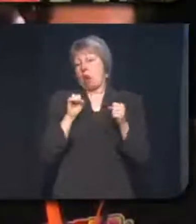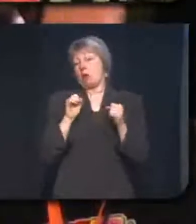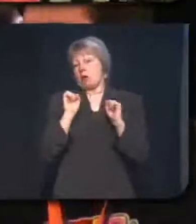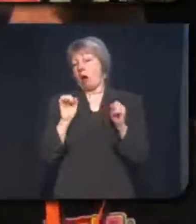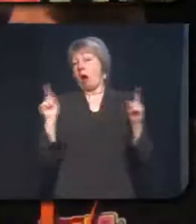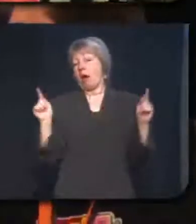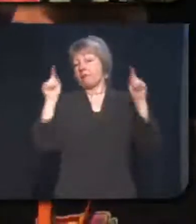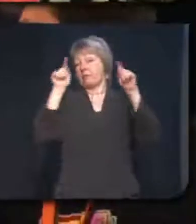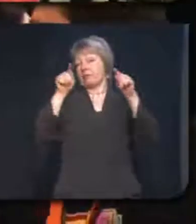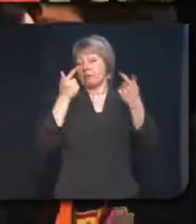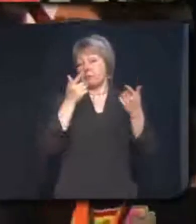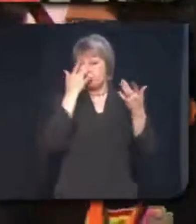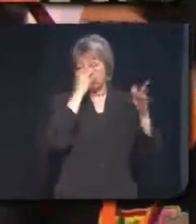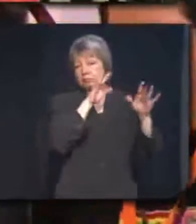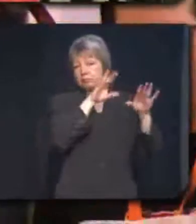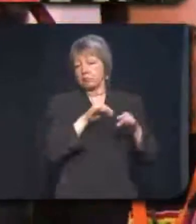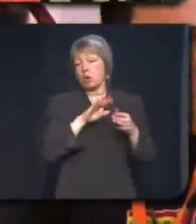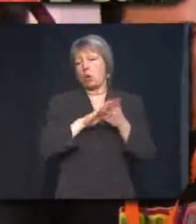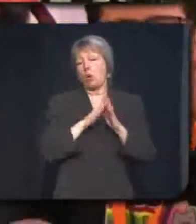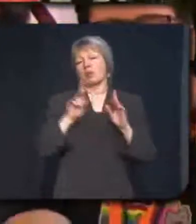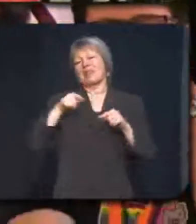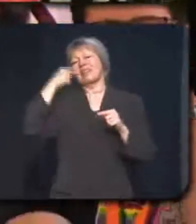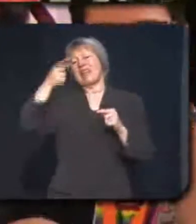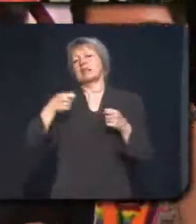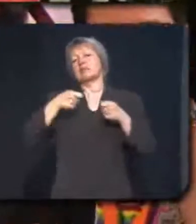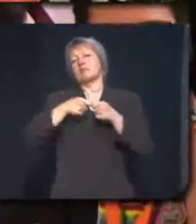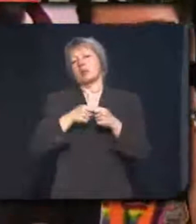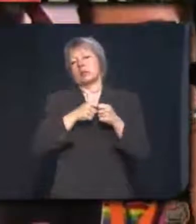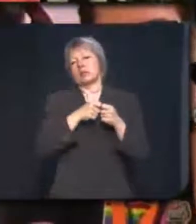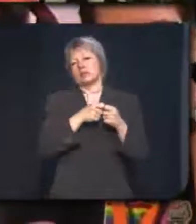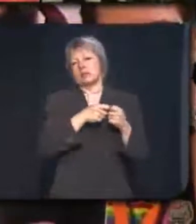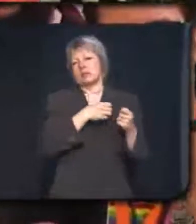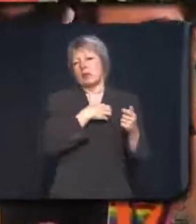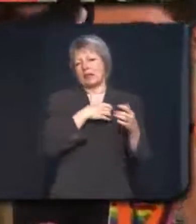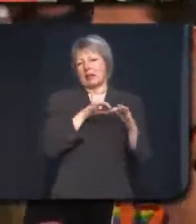diese Sachen annimmt oder eben auf dem nächsten Bundesparteitag hoffentlich